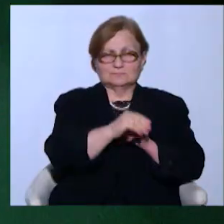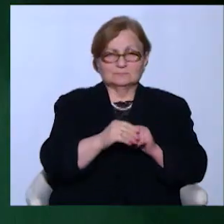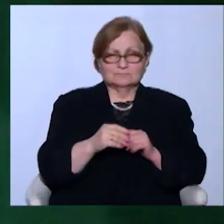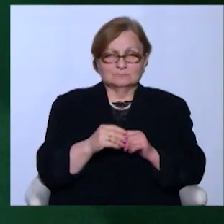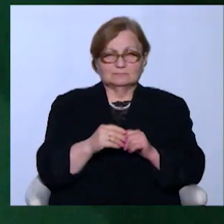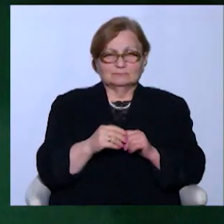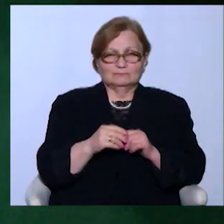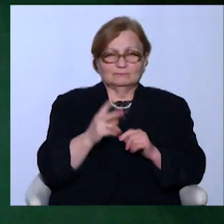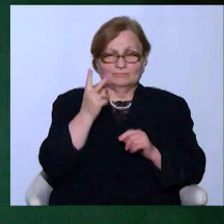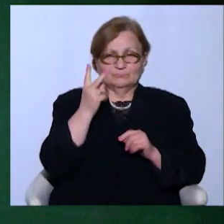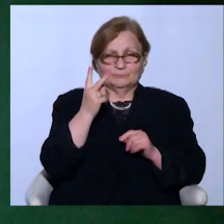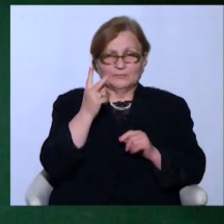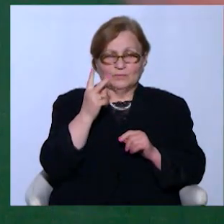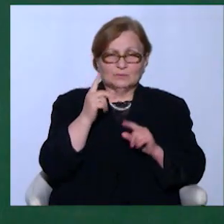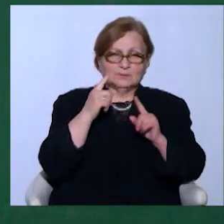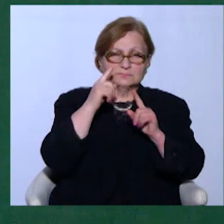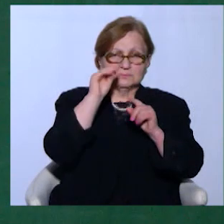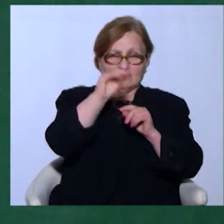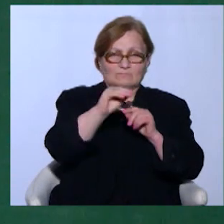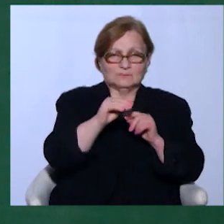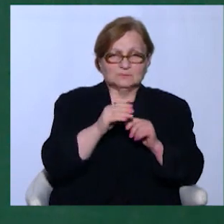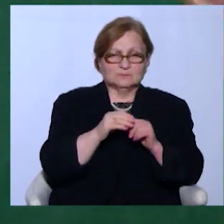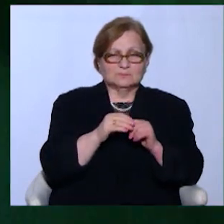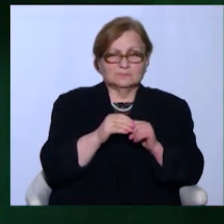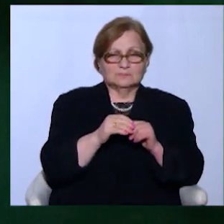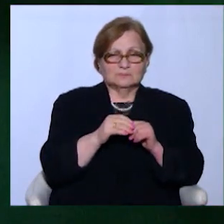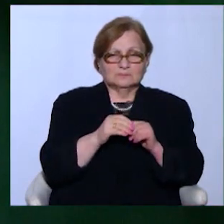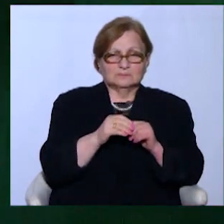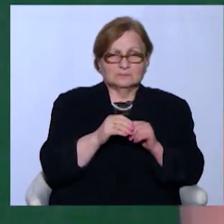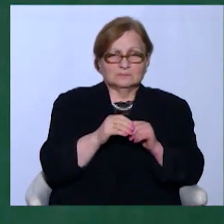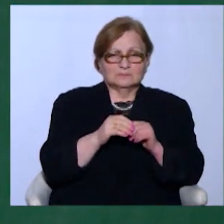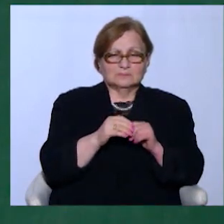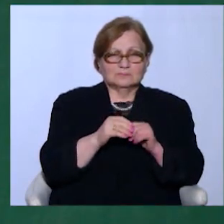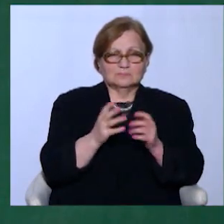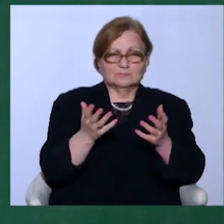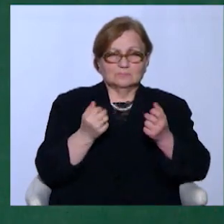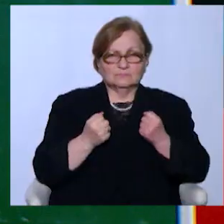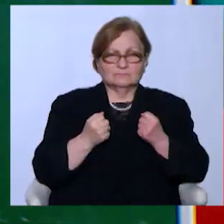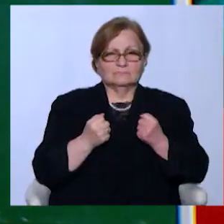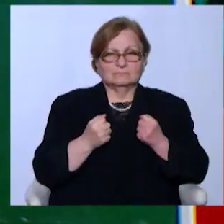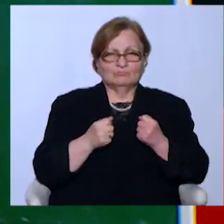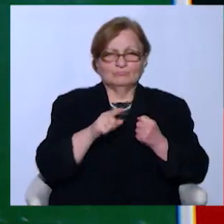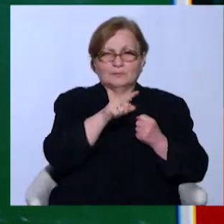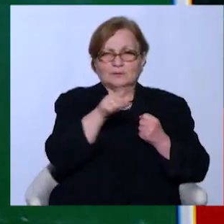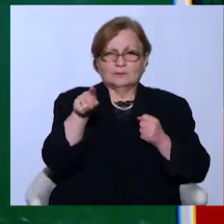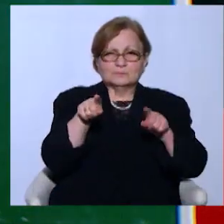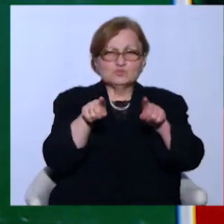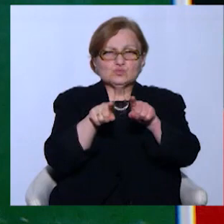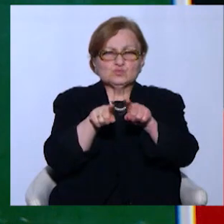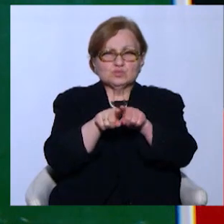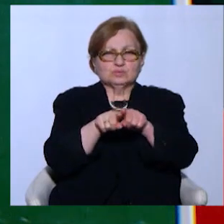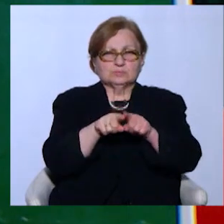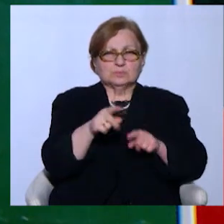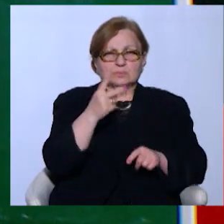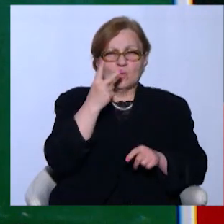და ამ 2 ღერის დამატებით თქვენ უკვე უნდა მიიღოთ ზუსტად ასეთი ზომის